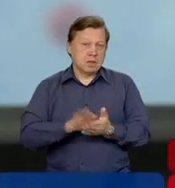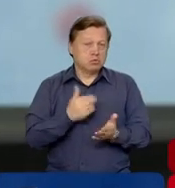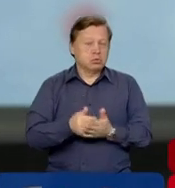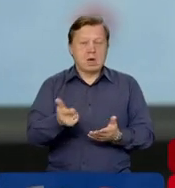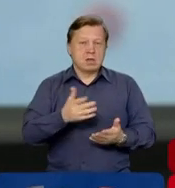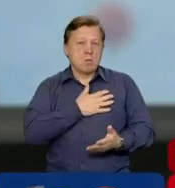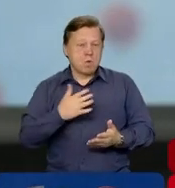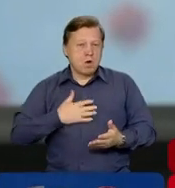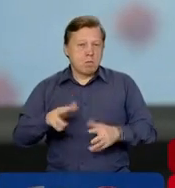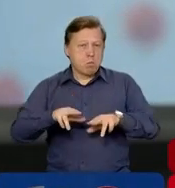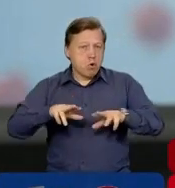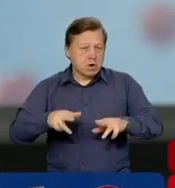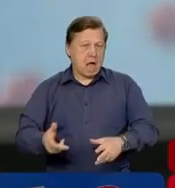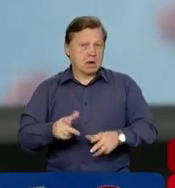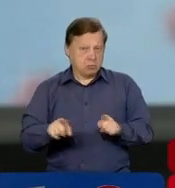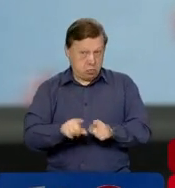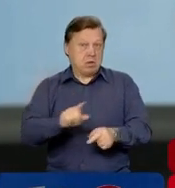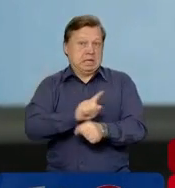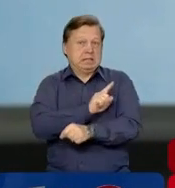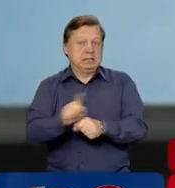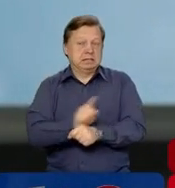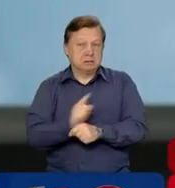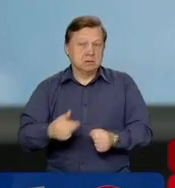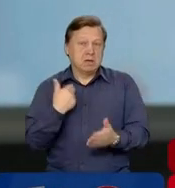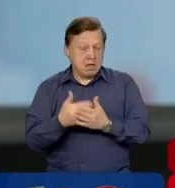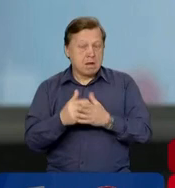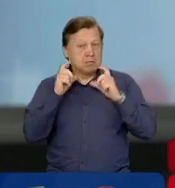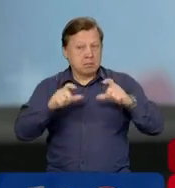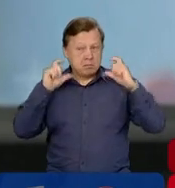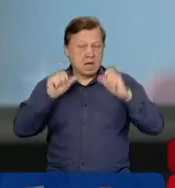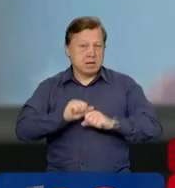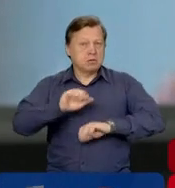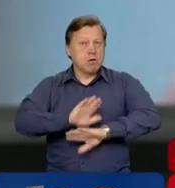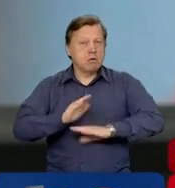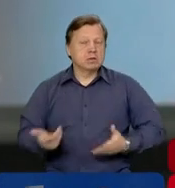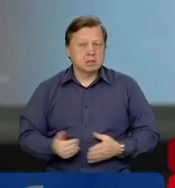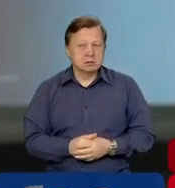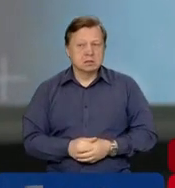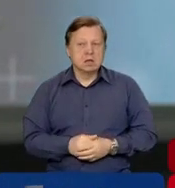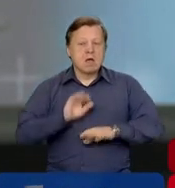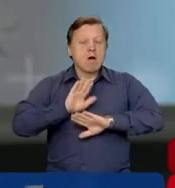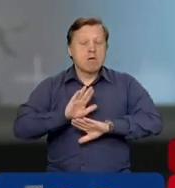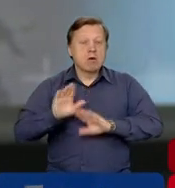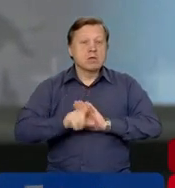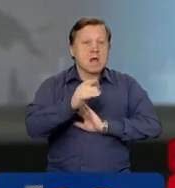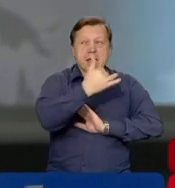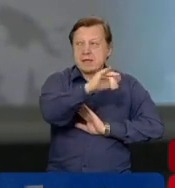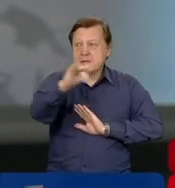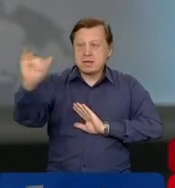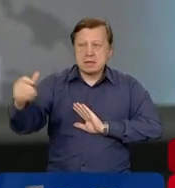ryzyka, w związku z czym te maseczki też mają pewną funkcję ochronną. One przede wszystkim chronią innych przed